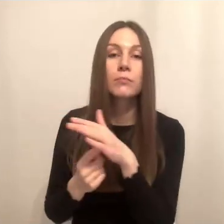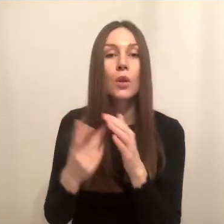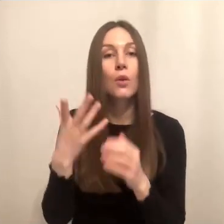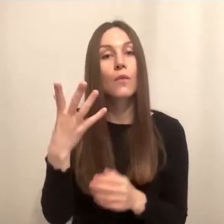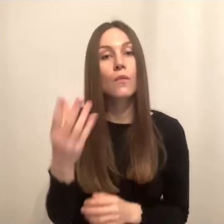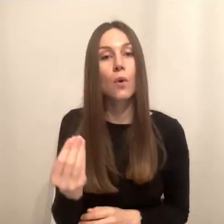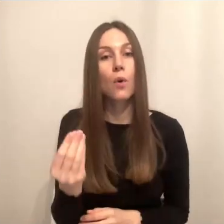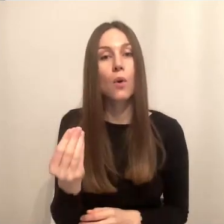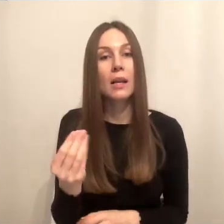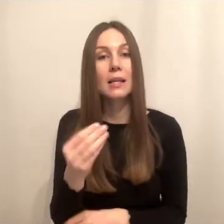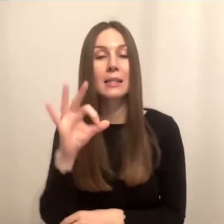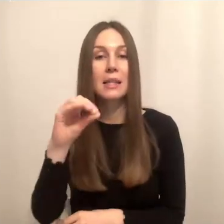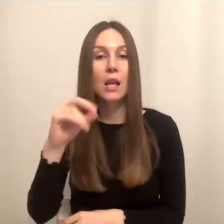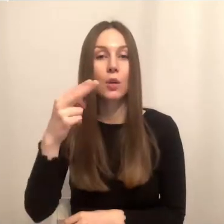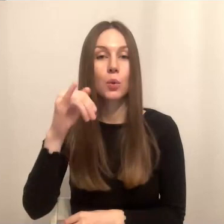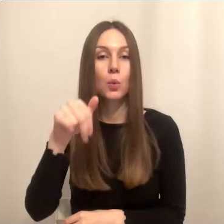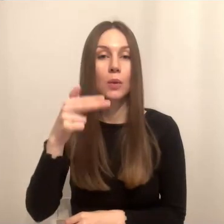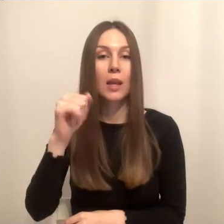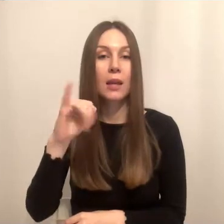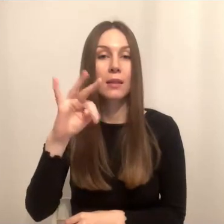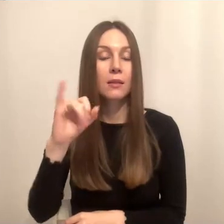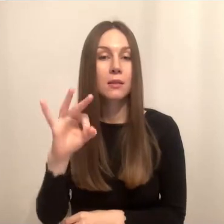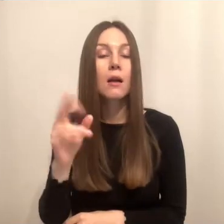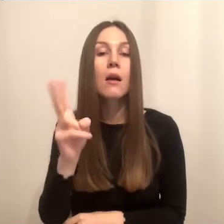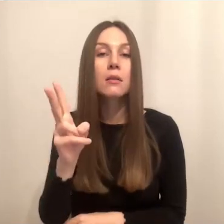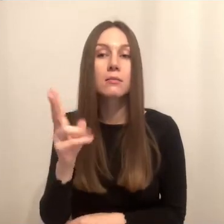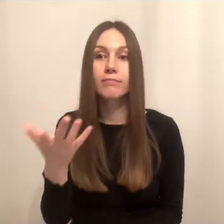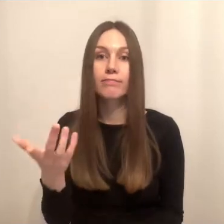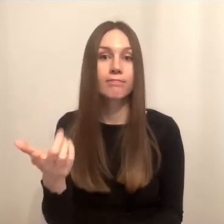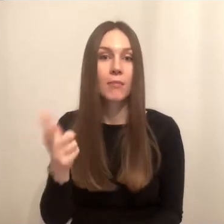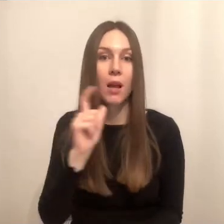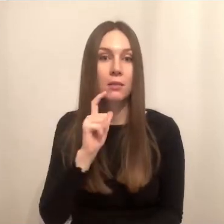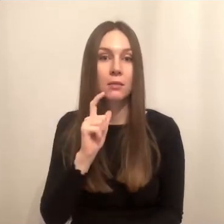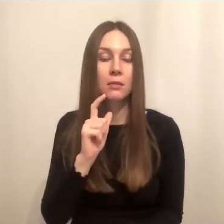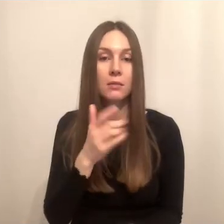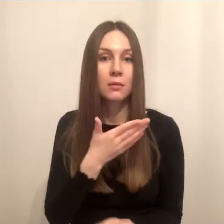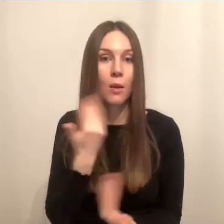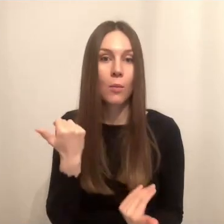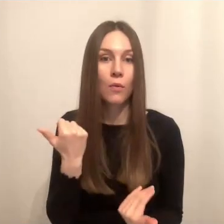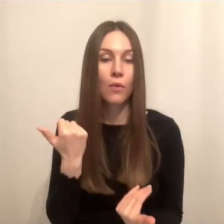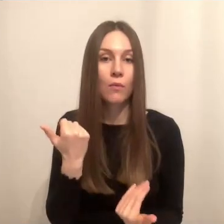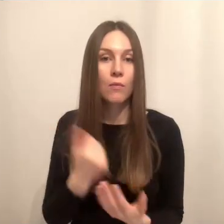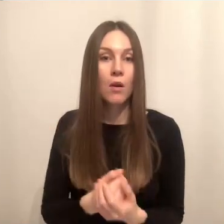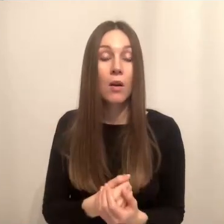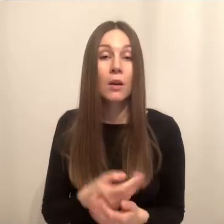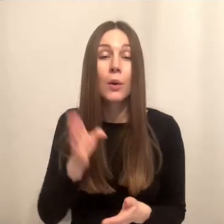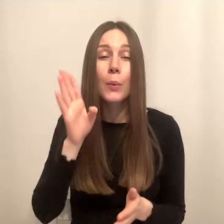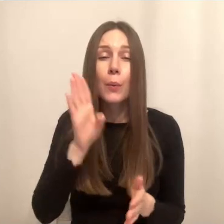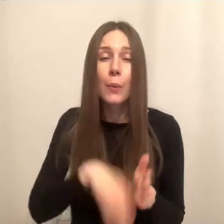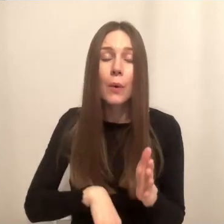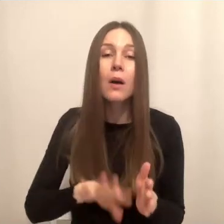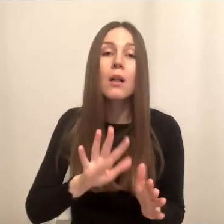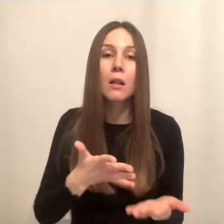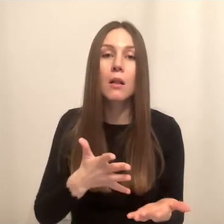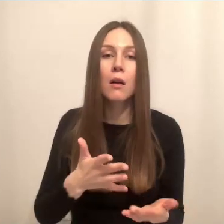yra seniūnaitis. Man neatsakė ne vienas žmogus, o dar yra blogiau, kad manęs iš vis